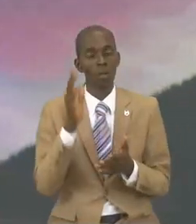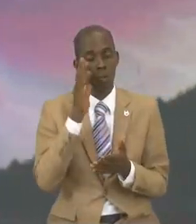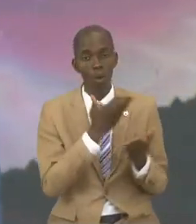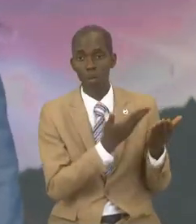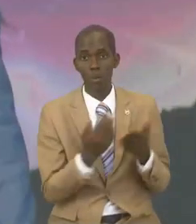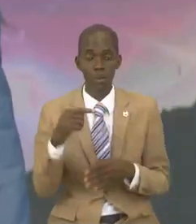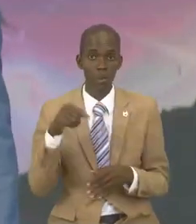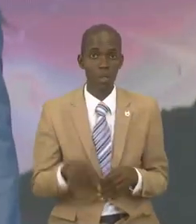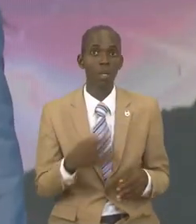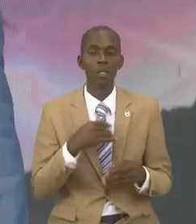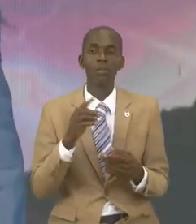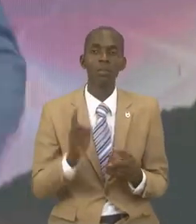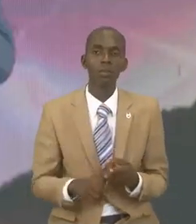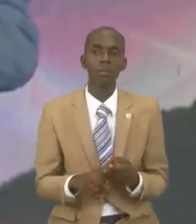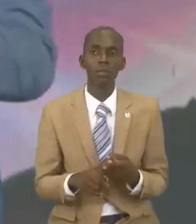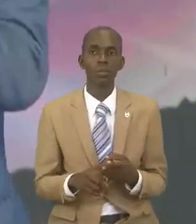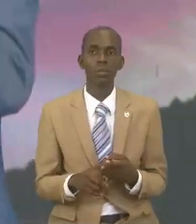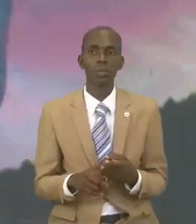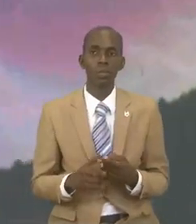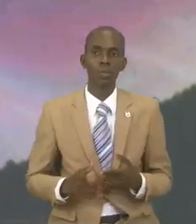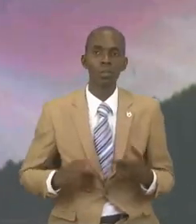renversaient. Et maintenant,